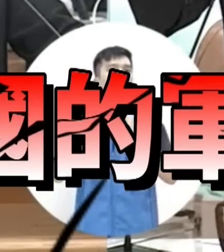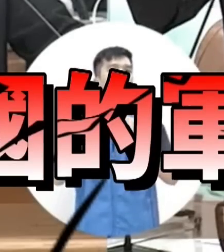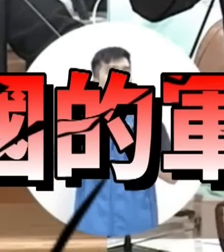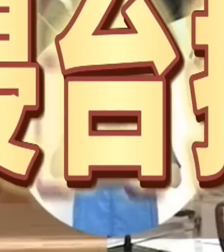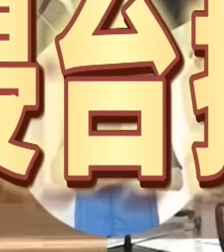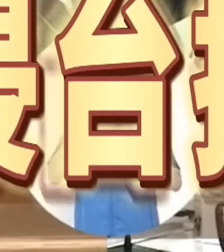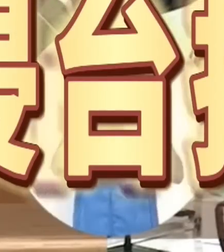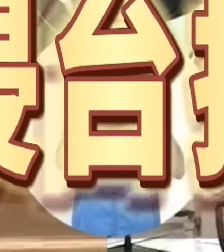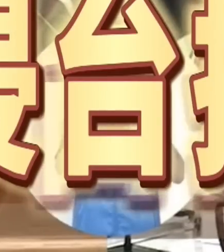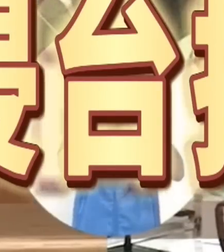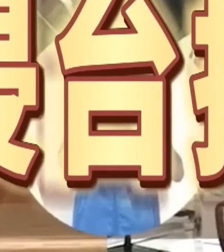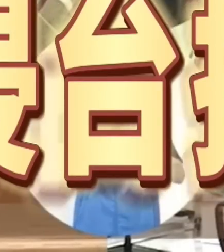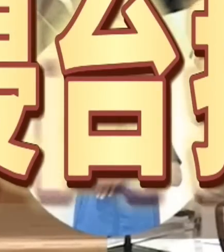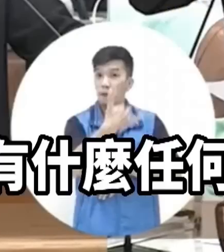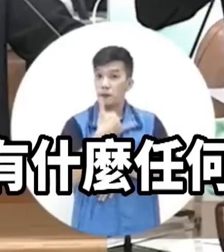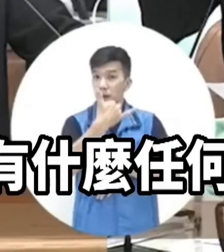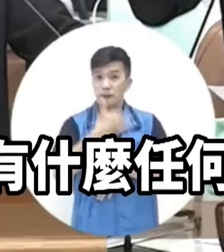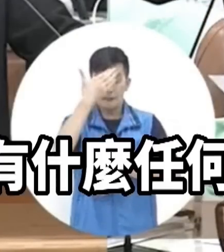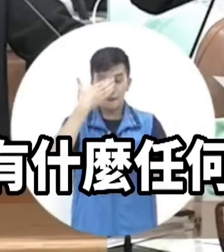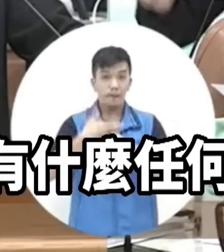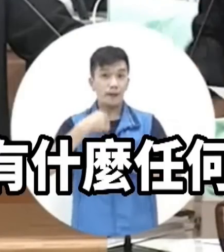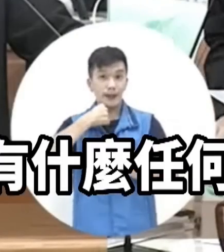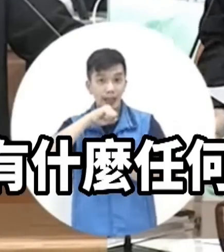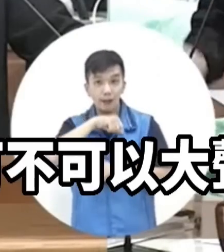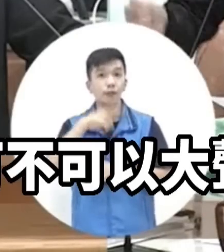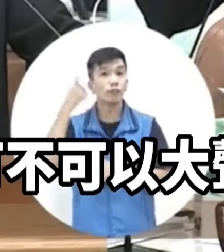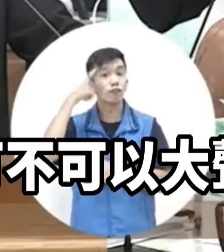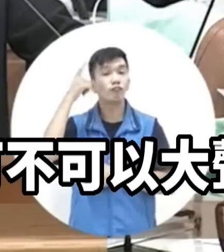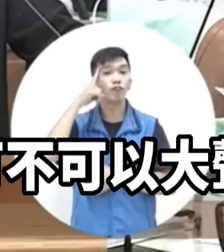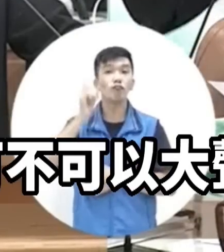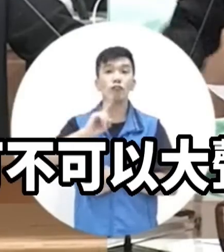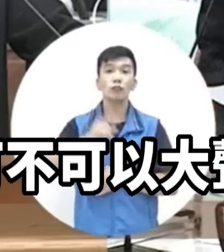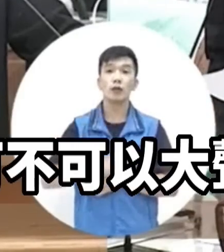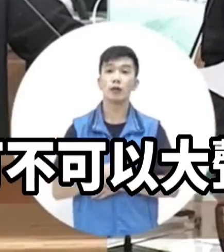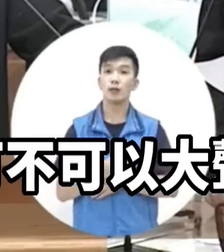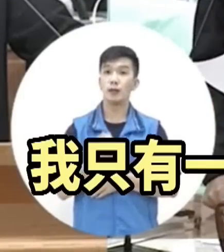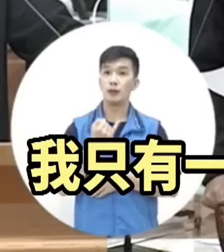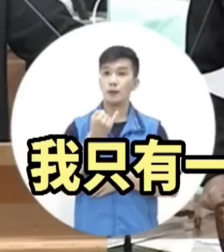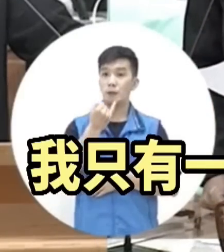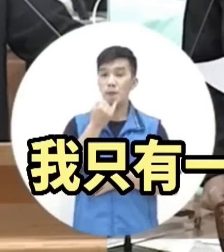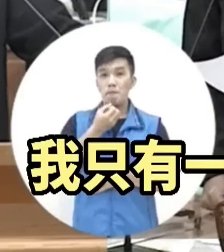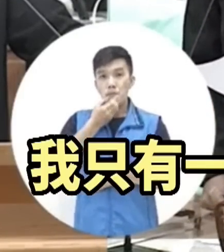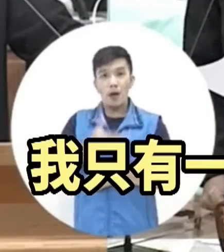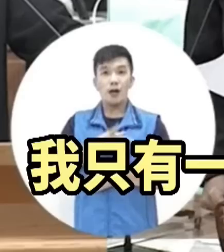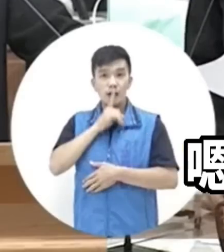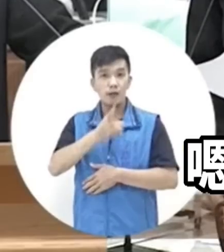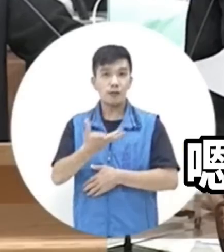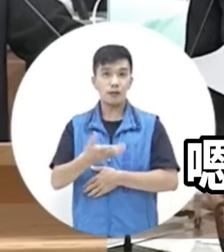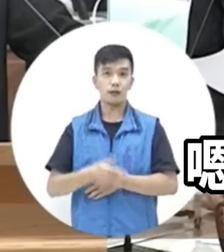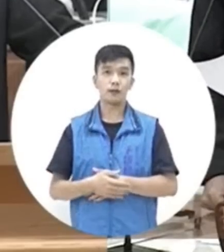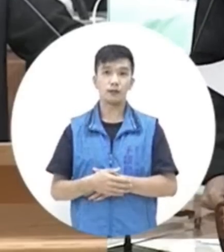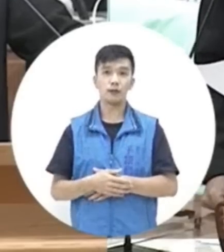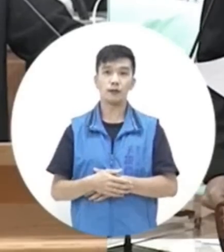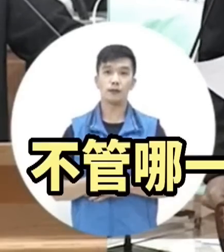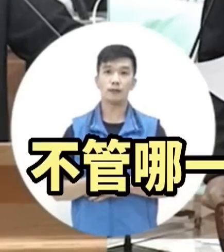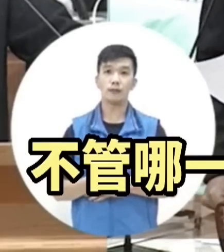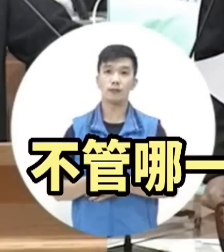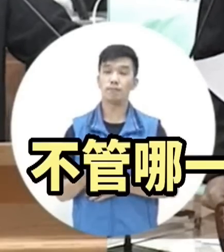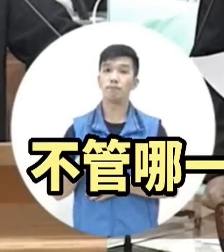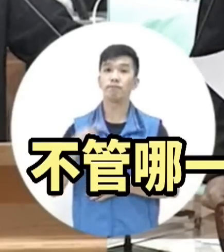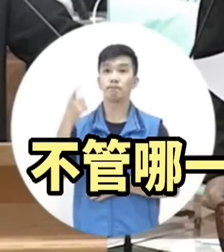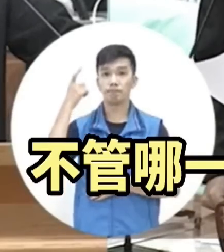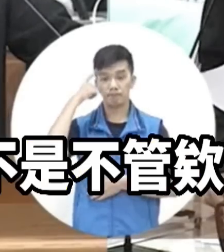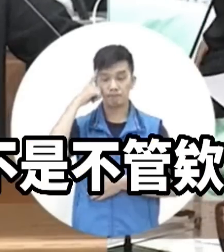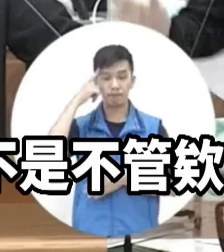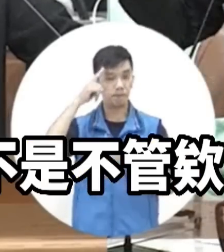军舰青台老台有什么任何大声的抗议，可不可以大声的讲出来？ 我只有一个想法，不管